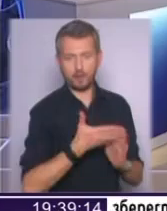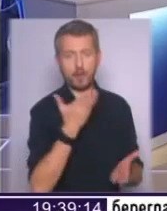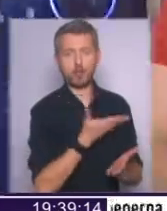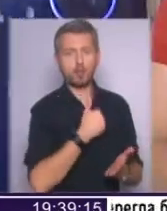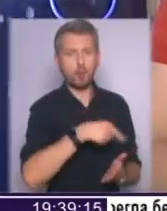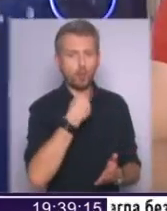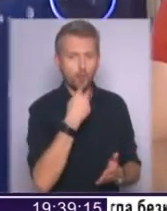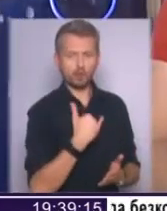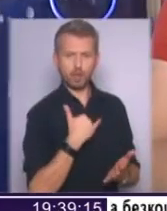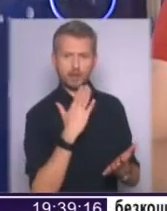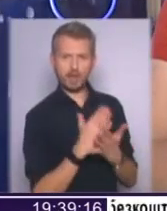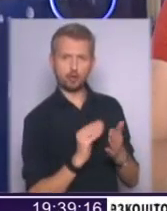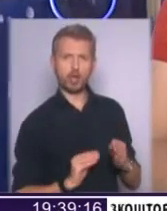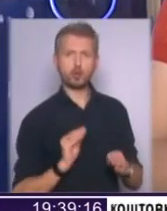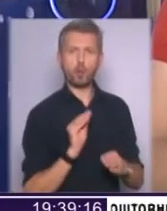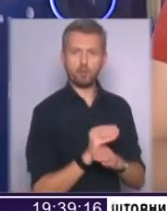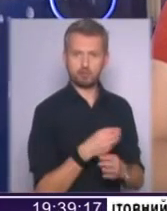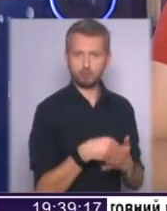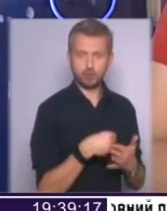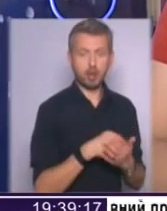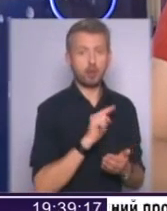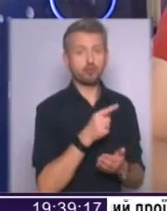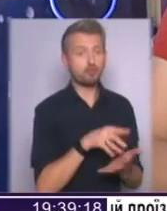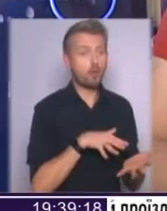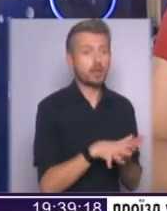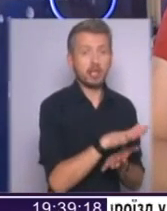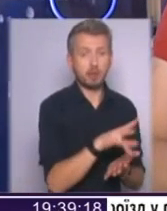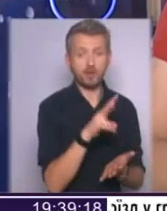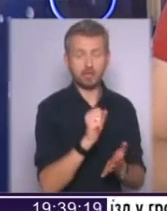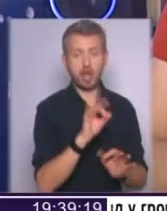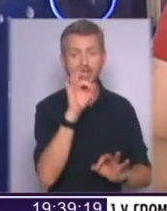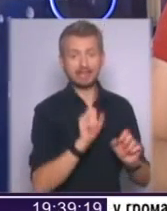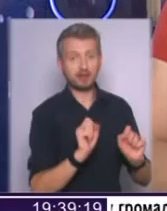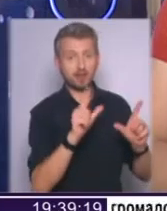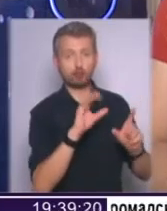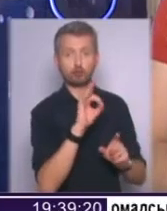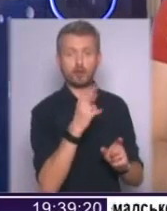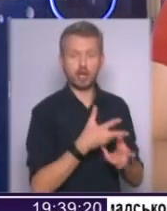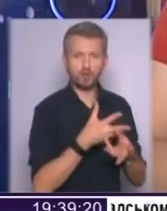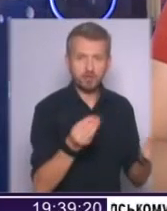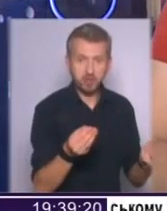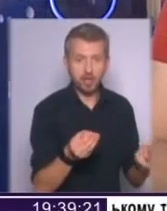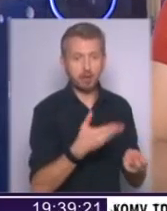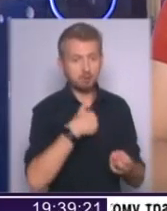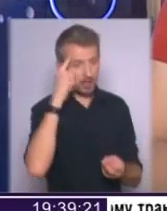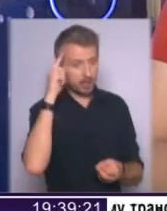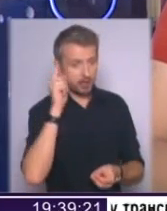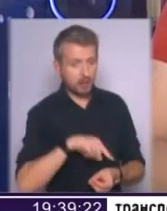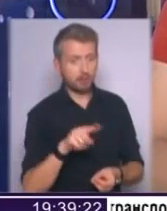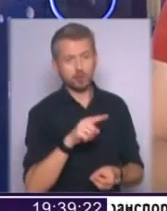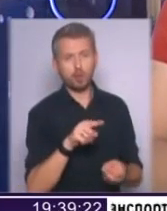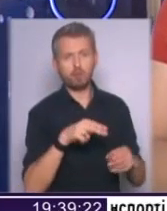що у нас є якісь додаткові надходження в бюджет, чого їх направити на ту ж саму індексацію соціальних виплат? А ми знаємо, що, до речі, по